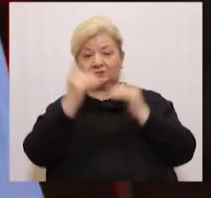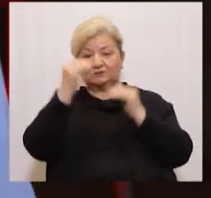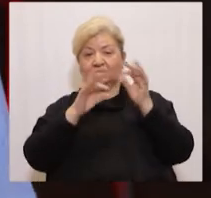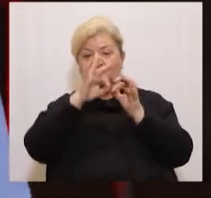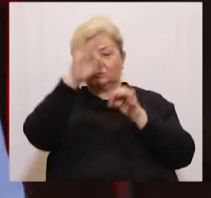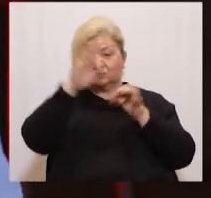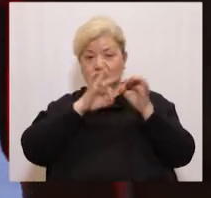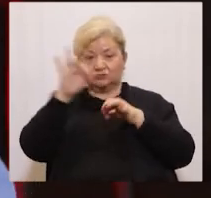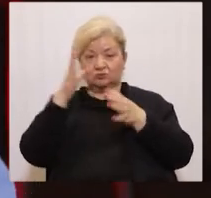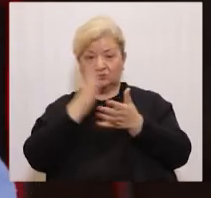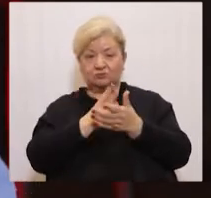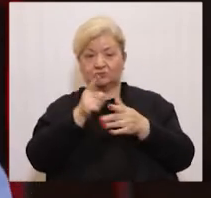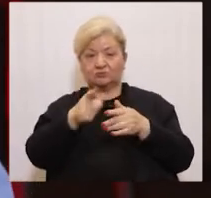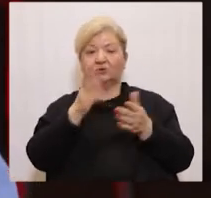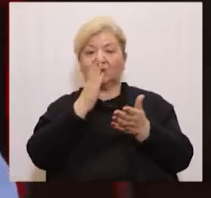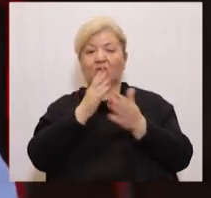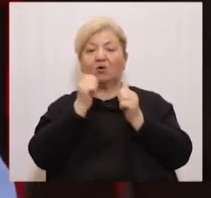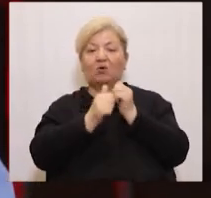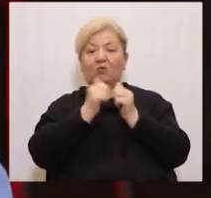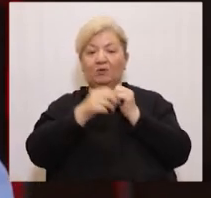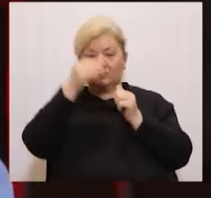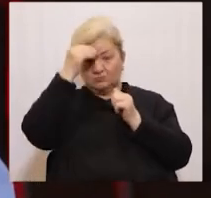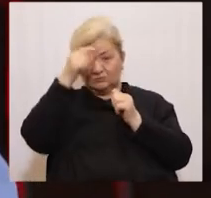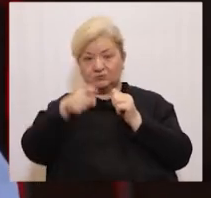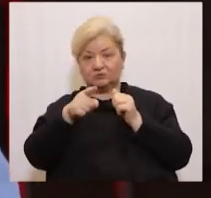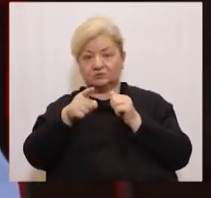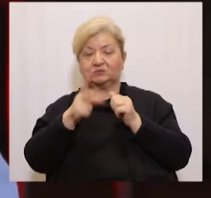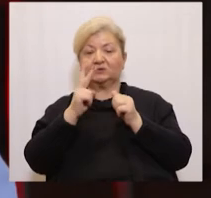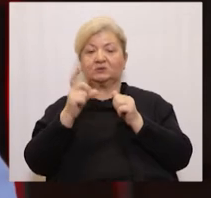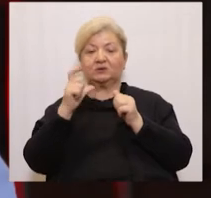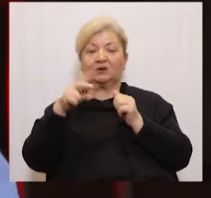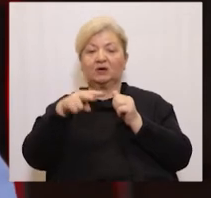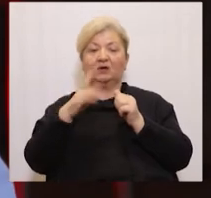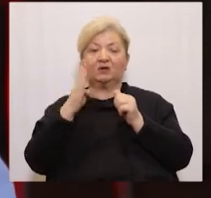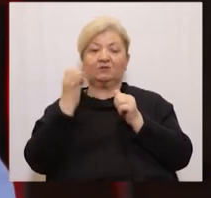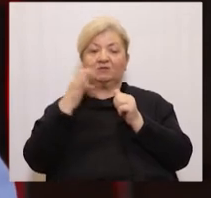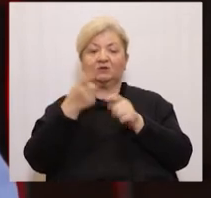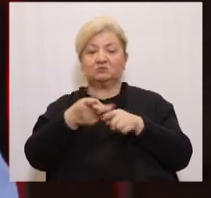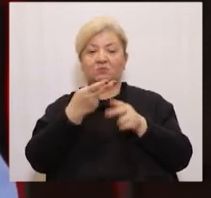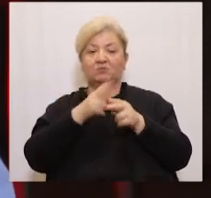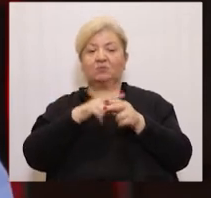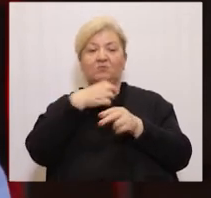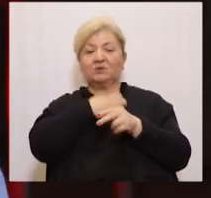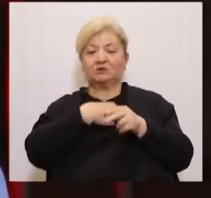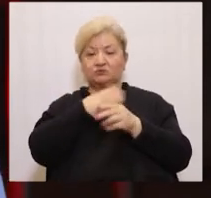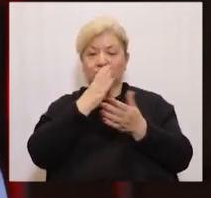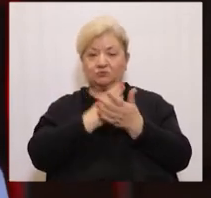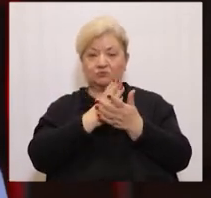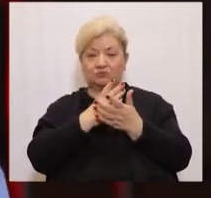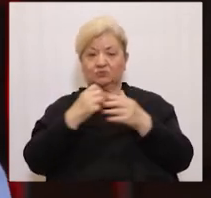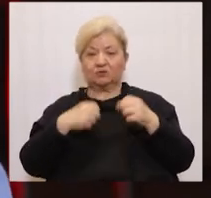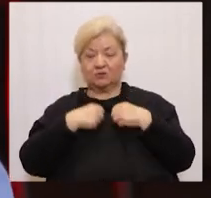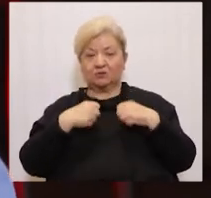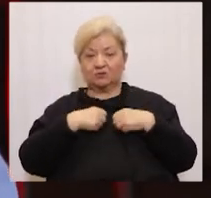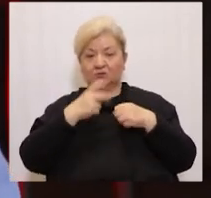ზომავენ, აი აქ ყოველთვის იგულისხმება ტემპერატურა კელვინებში. და ეს მნიშვნელოვანია გარკვეულწილად ვეცდებით